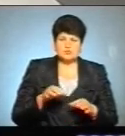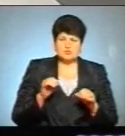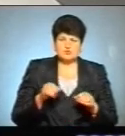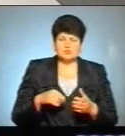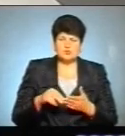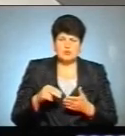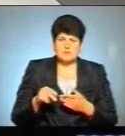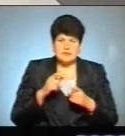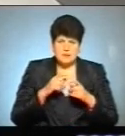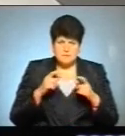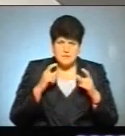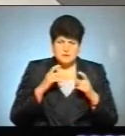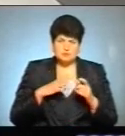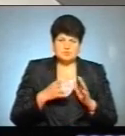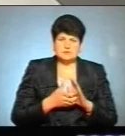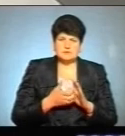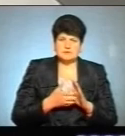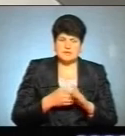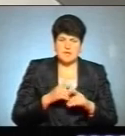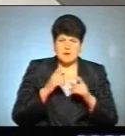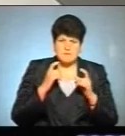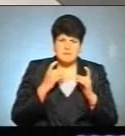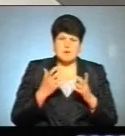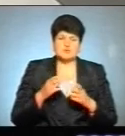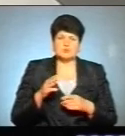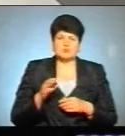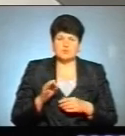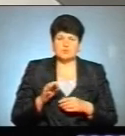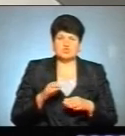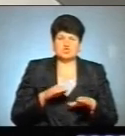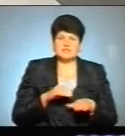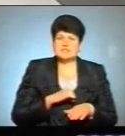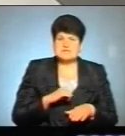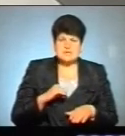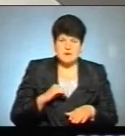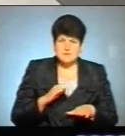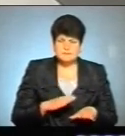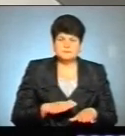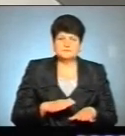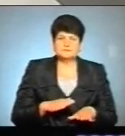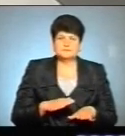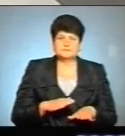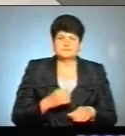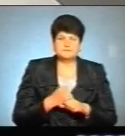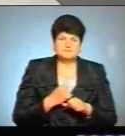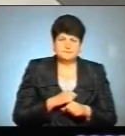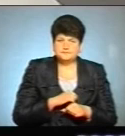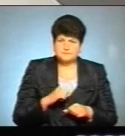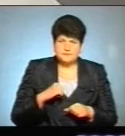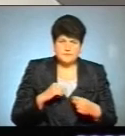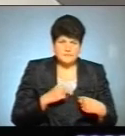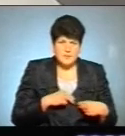закупити масок, ви знаєте, що був дефіцит масок, то шили самі і виготовляли самі